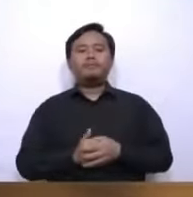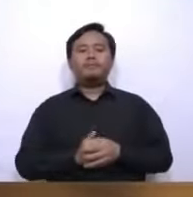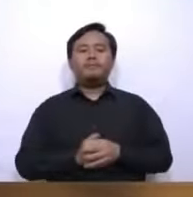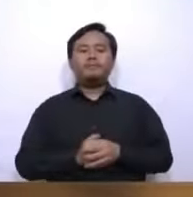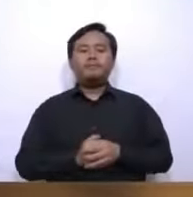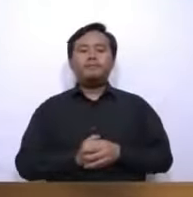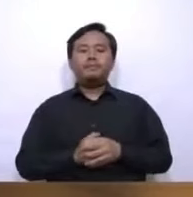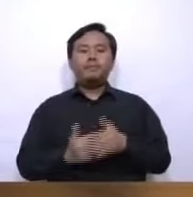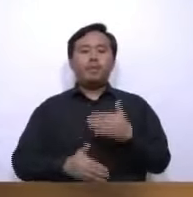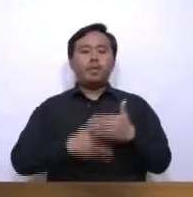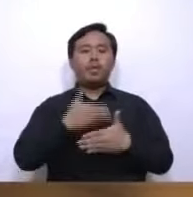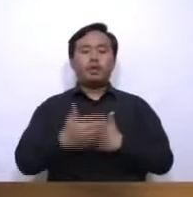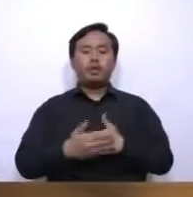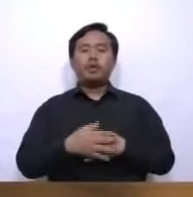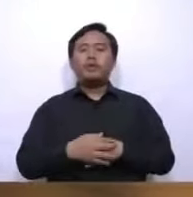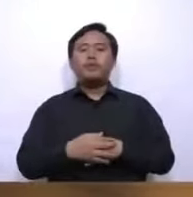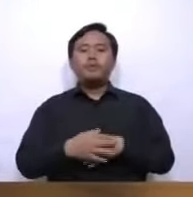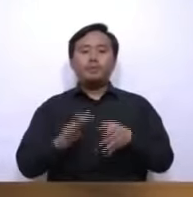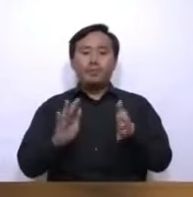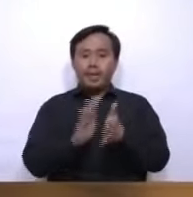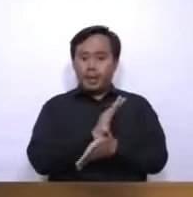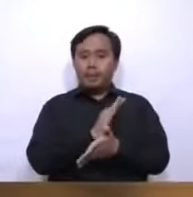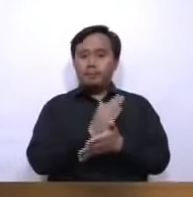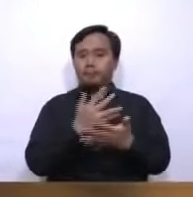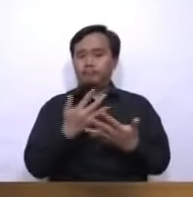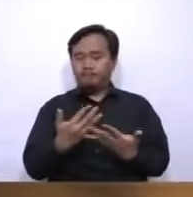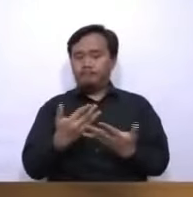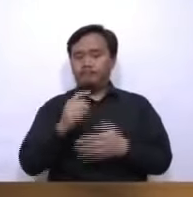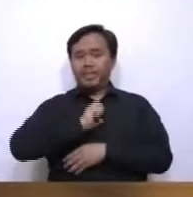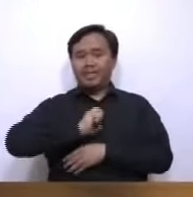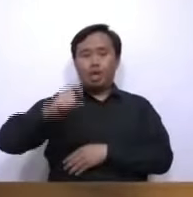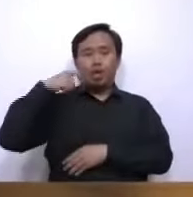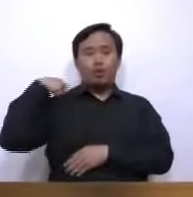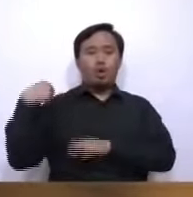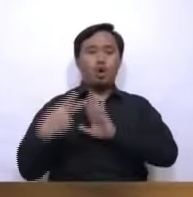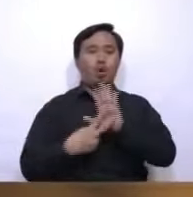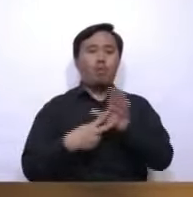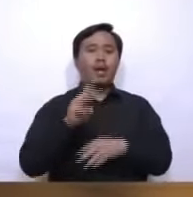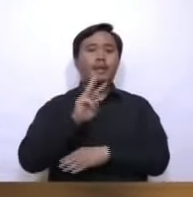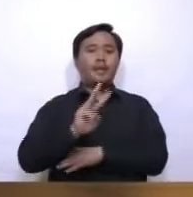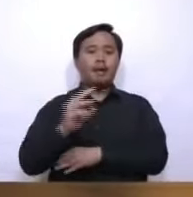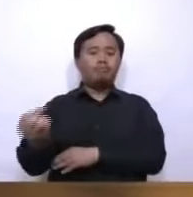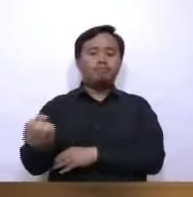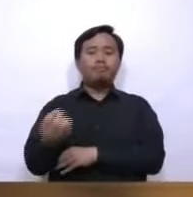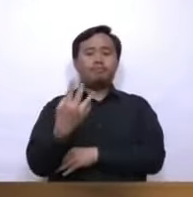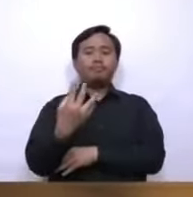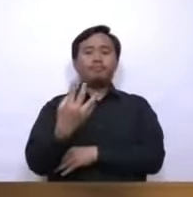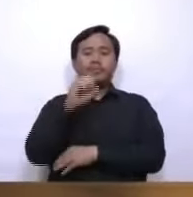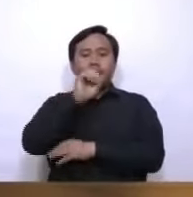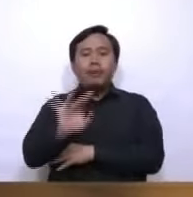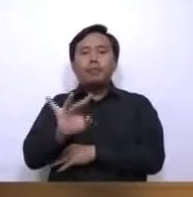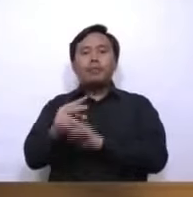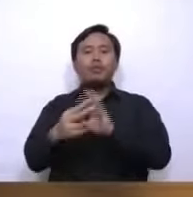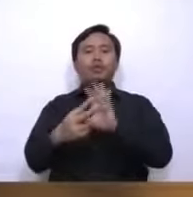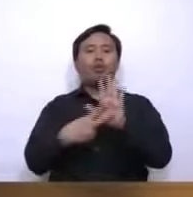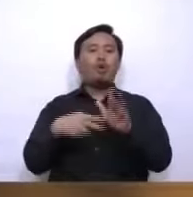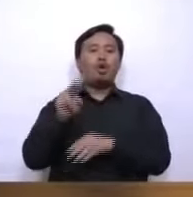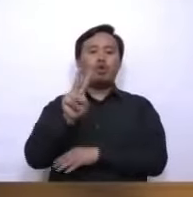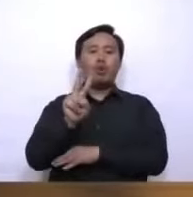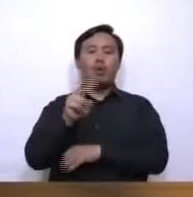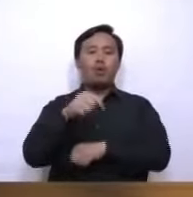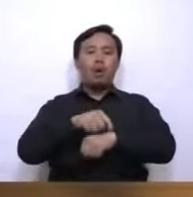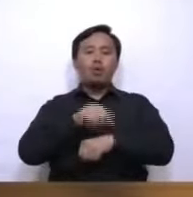Berikutnya, kami berikan kesempatan untuk calon gubernur nomor urut 3 menanggapi kembali Cagub nomor urut